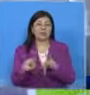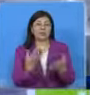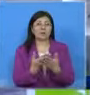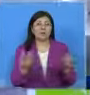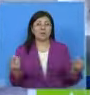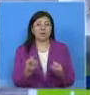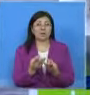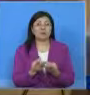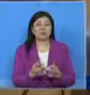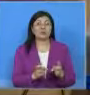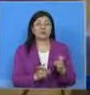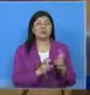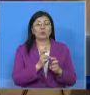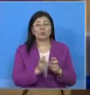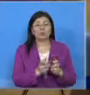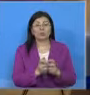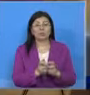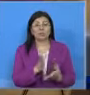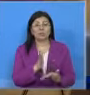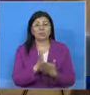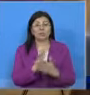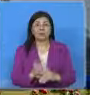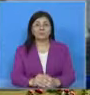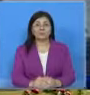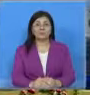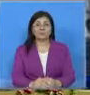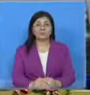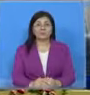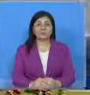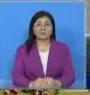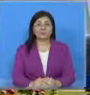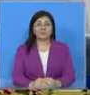қажет болса, ота жасалады. Жансая Әбдікәрім, Жанаділ Сағиев, Ақтөбе телеарнасы.